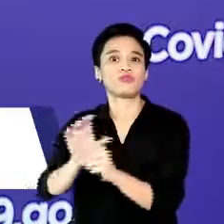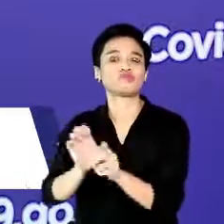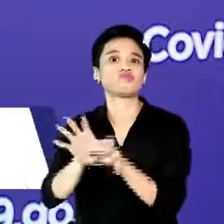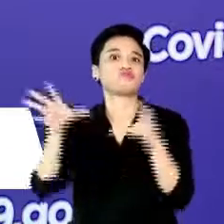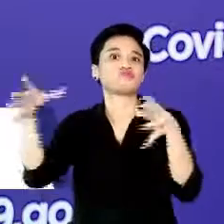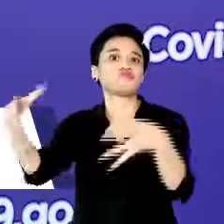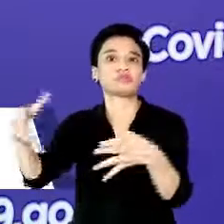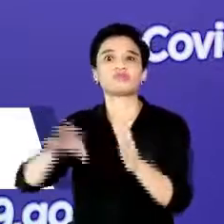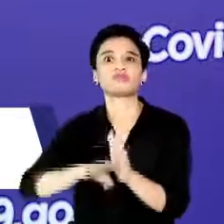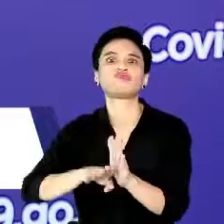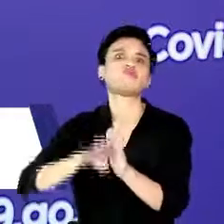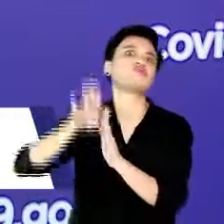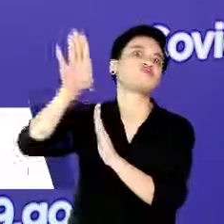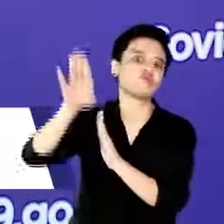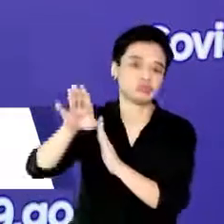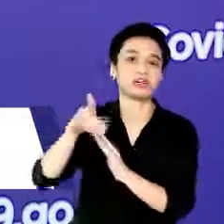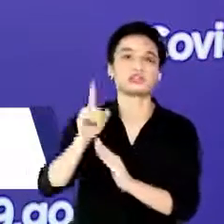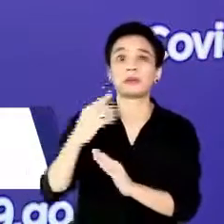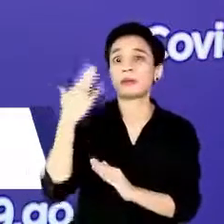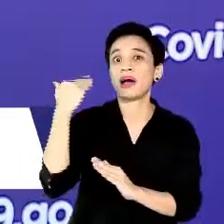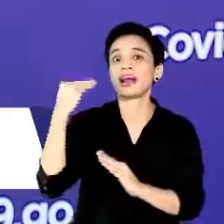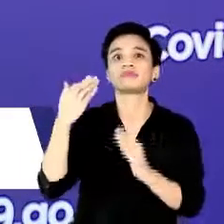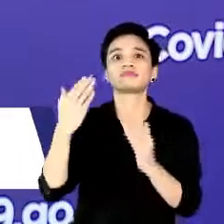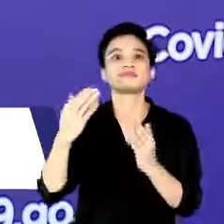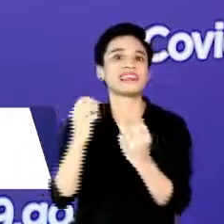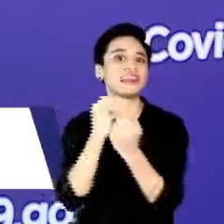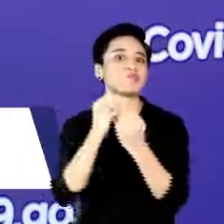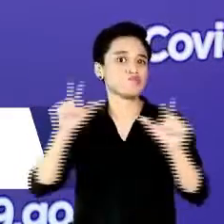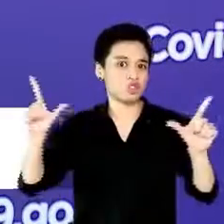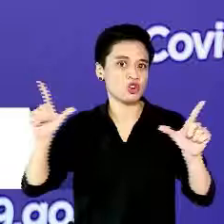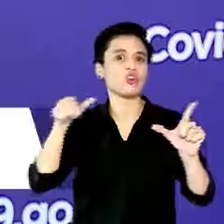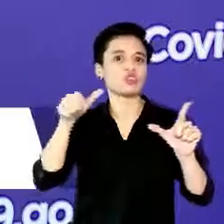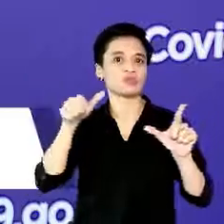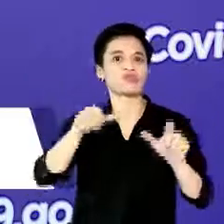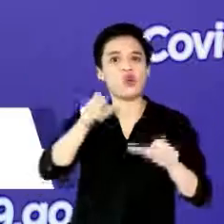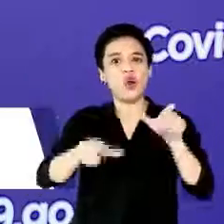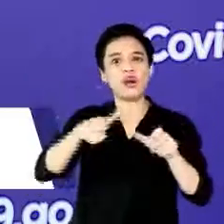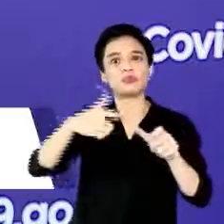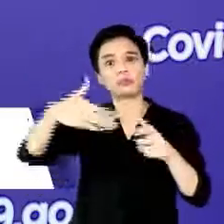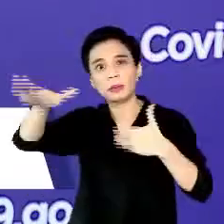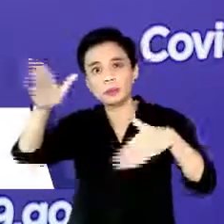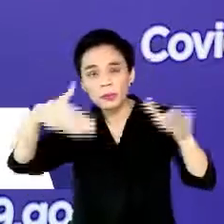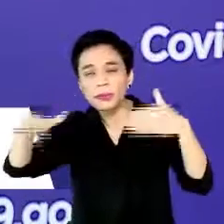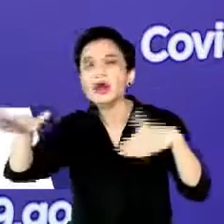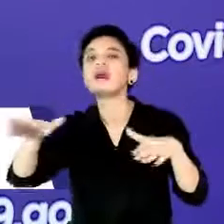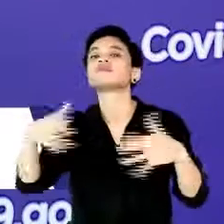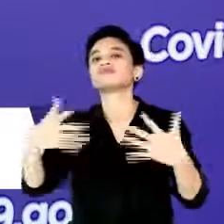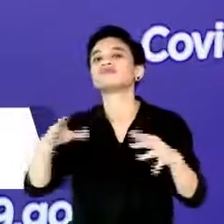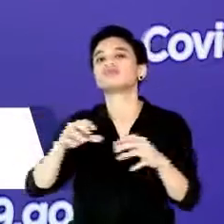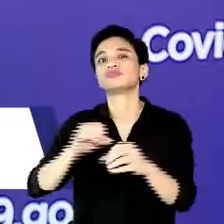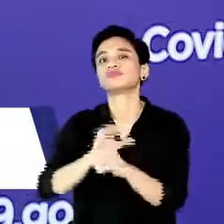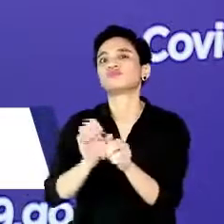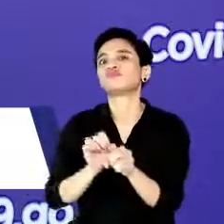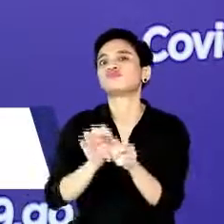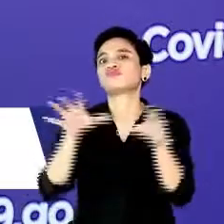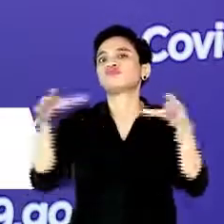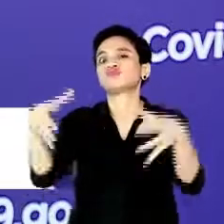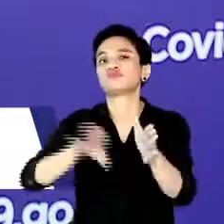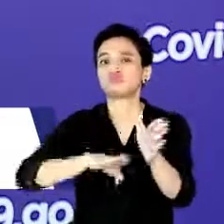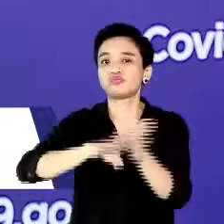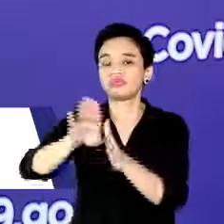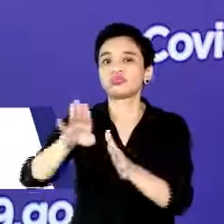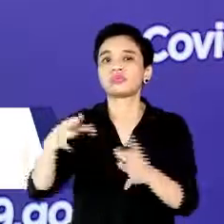terkendali pada periode libur mengakibatkan penularan semakin meluas akibatnya beban fasilitas pelayanan kesehatan